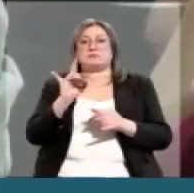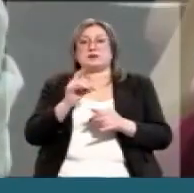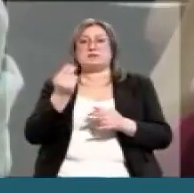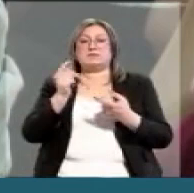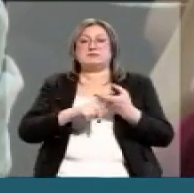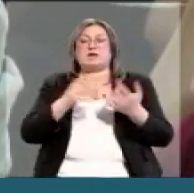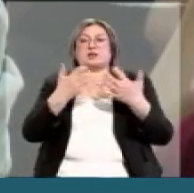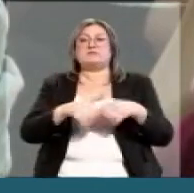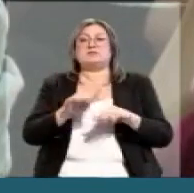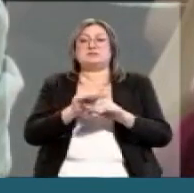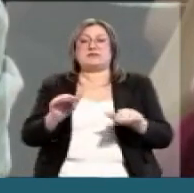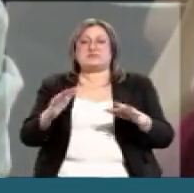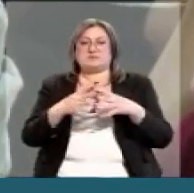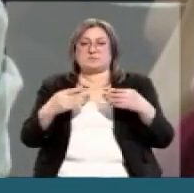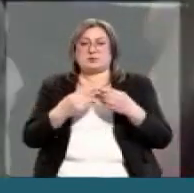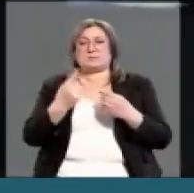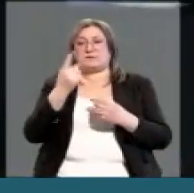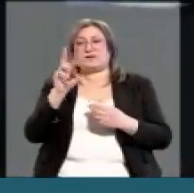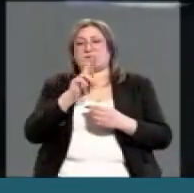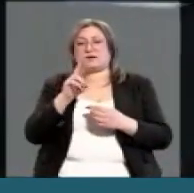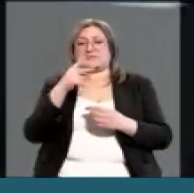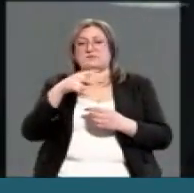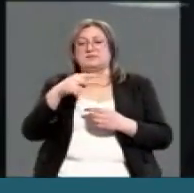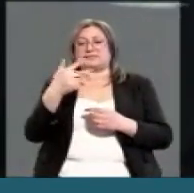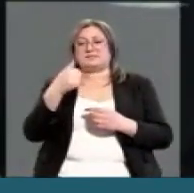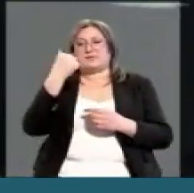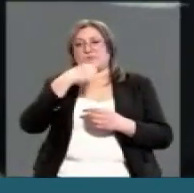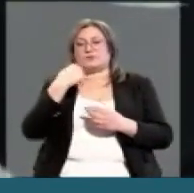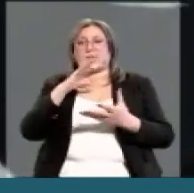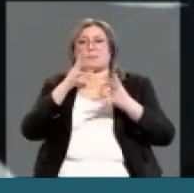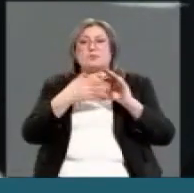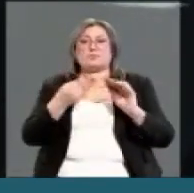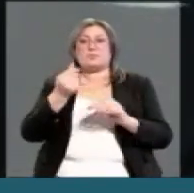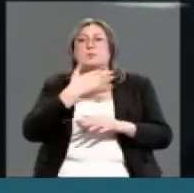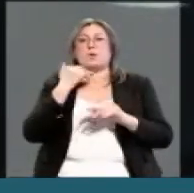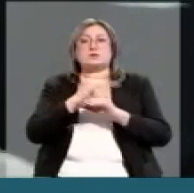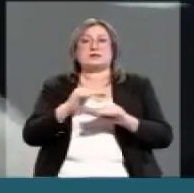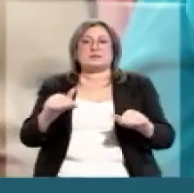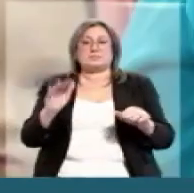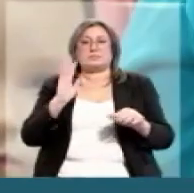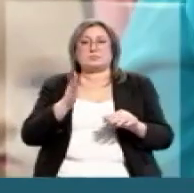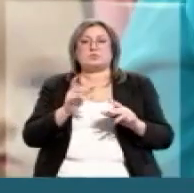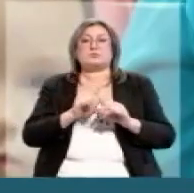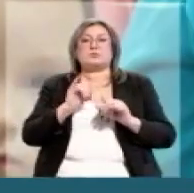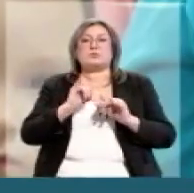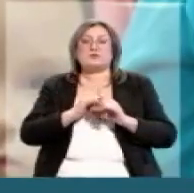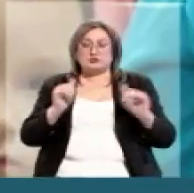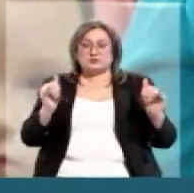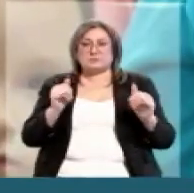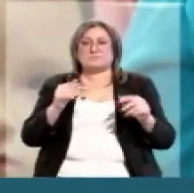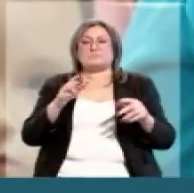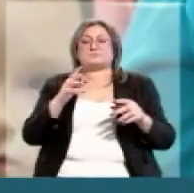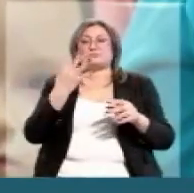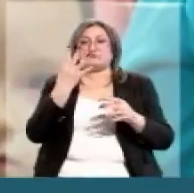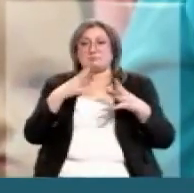выплаты зависит от количества детей в семье. С 1 января 2023 года объем выплаты многодетным семьям также был увеличен. Семья с